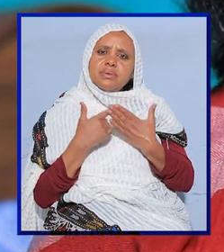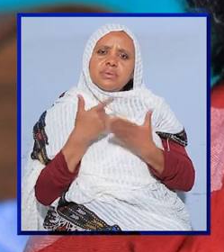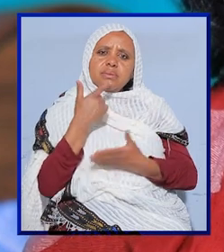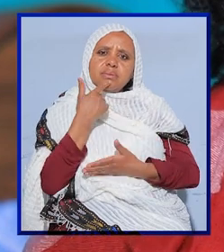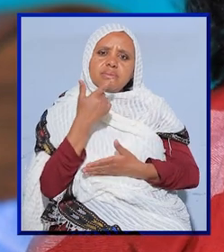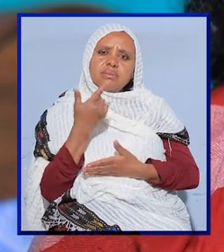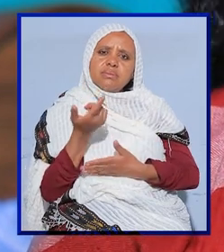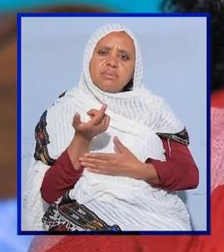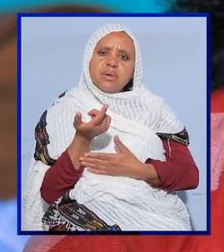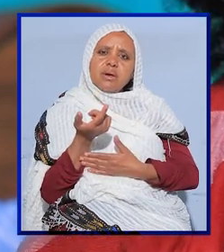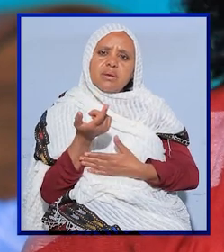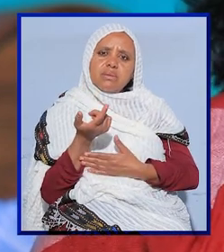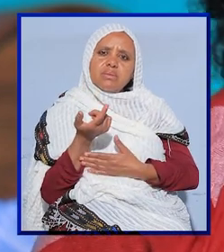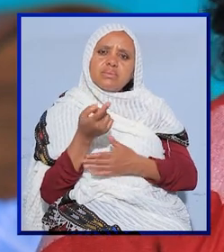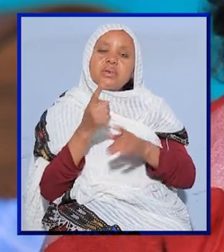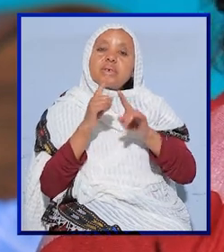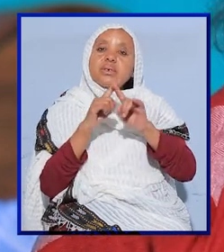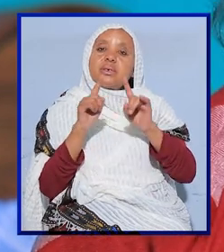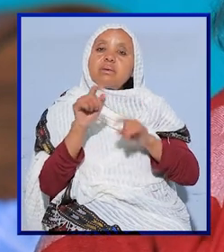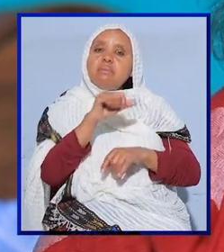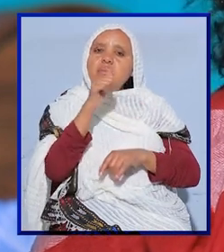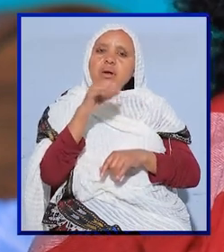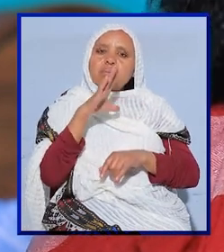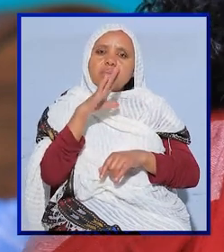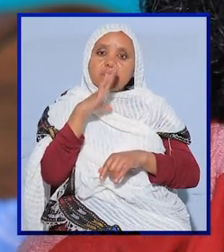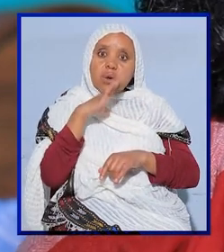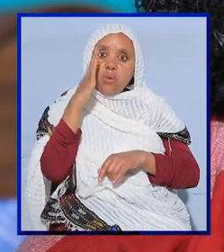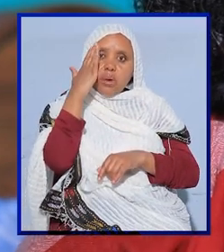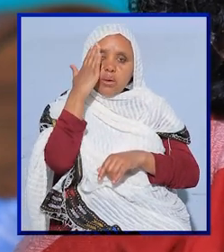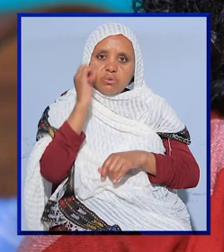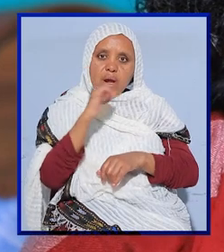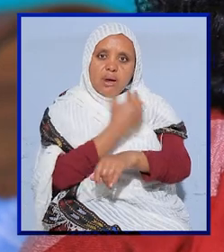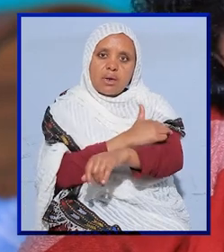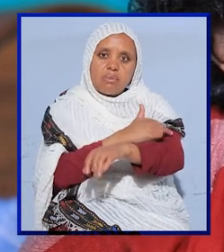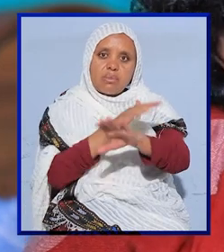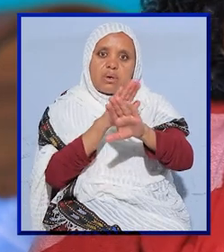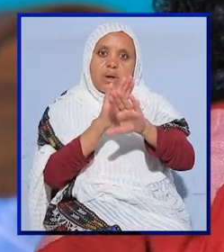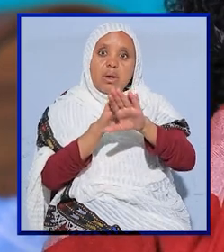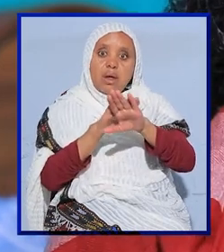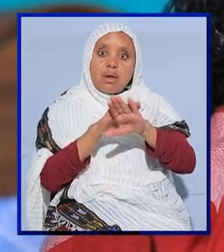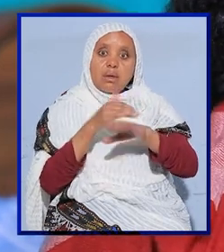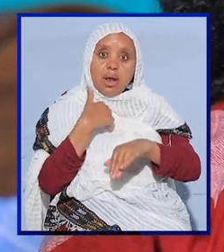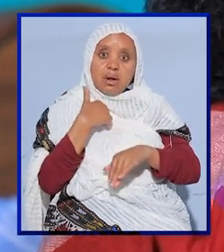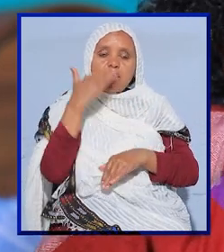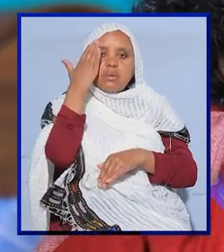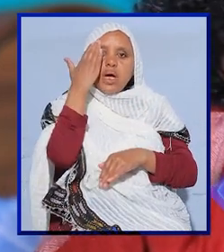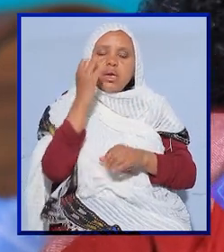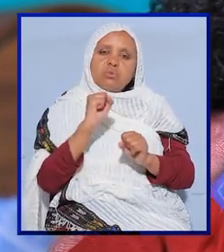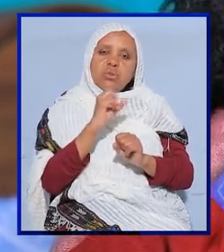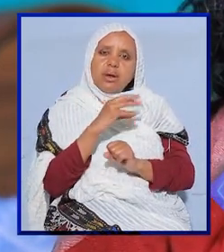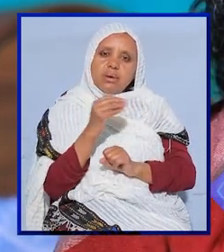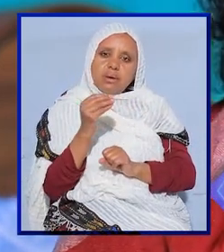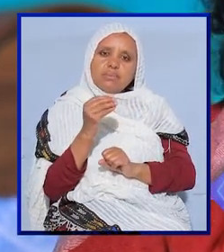ብናገረው ግን ማንም ሰው ሊያውቀው ይችላል። ሕክምና ሙያ ላይ ያለው ሊያውቅ ይችላል እና